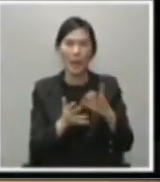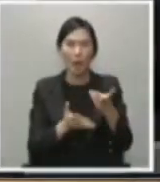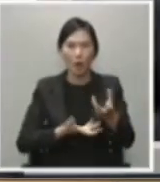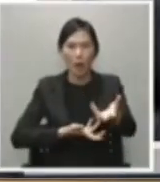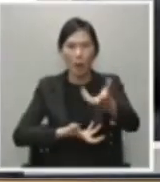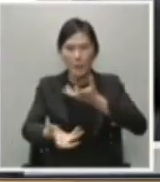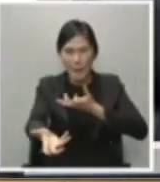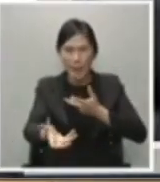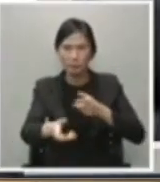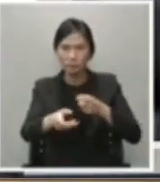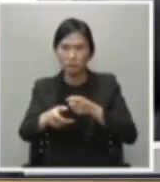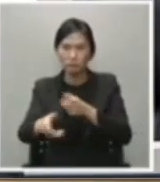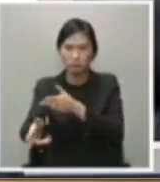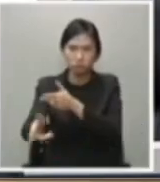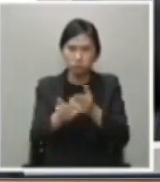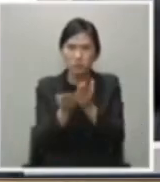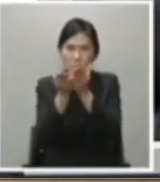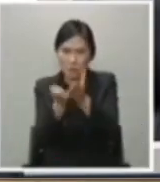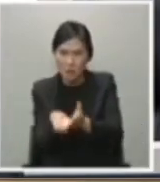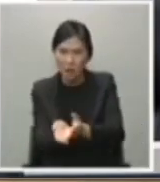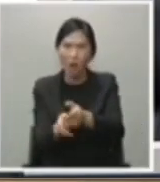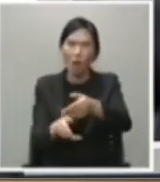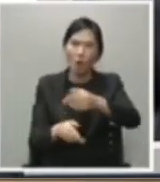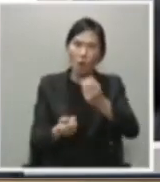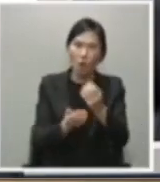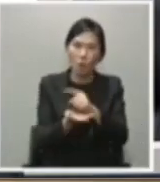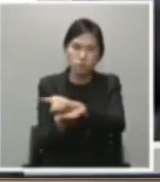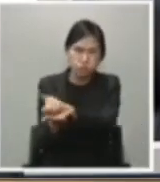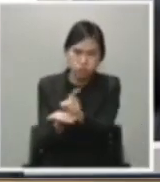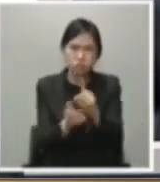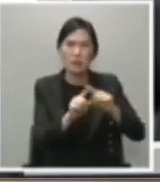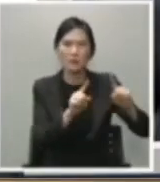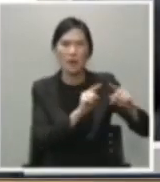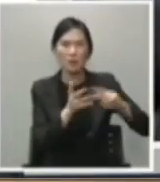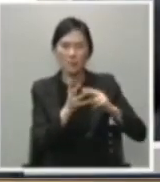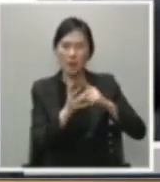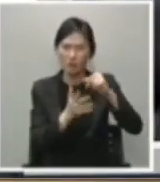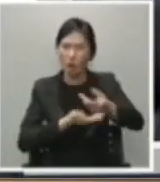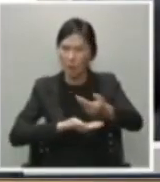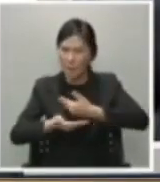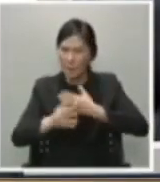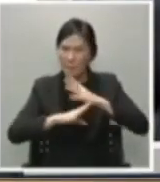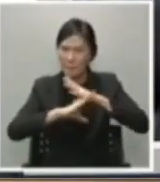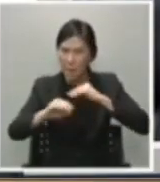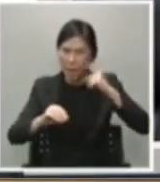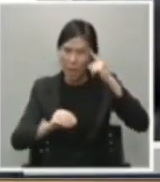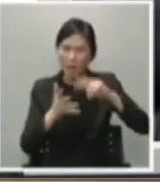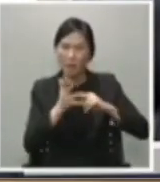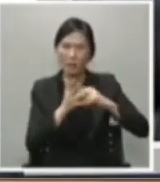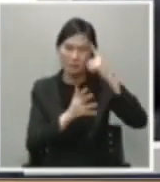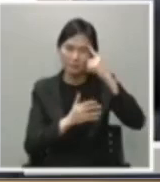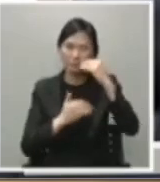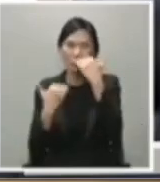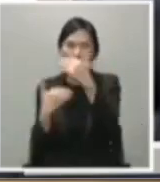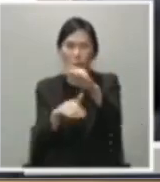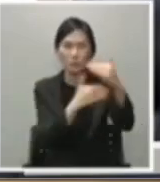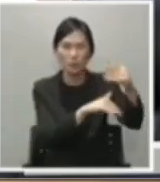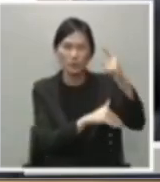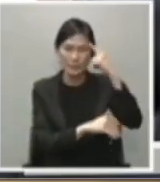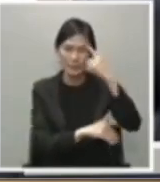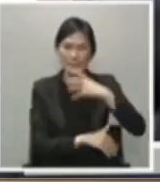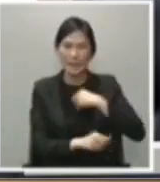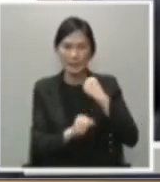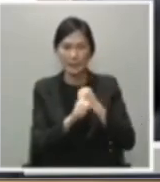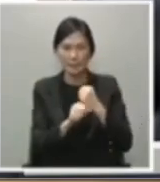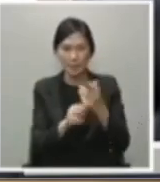ถังเอาข้าวไปแลกเรือดำน้ำเอายางไปแลกเรือดำน้ำเอาข้าวไปแลกเรือดำน้ำครับจะได้เร่งส่งออกจะทำ